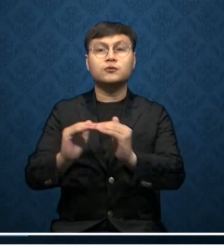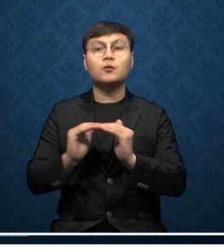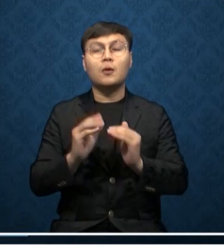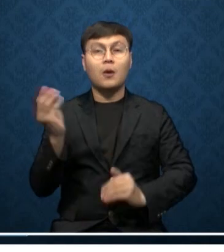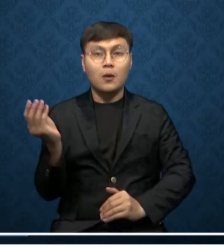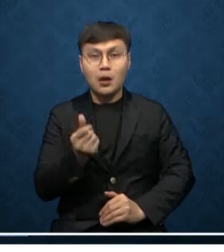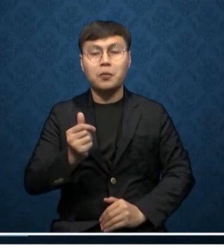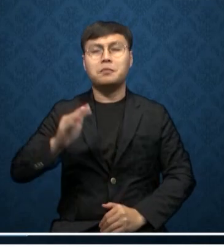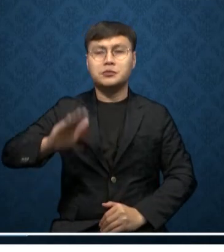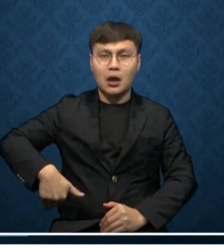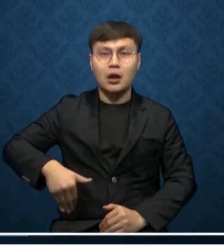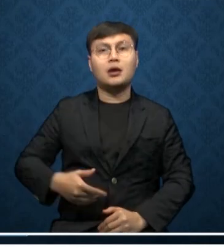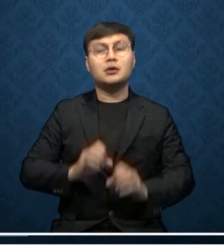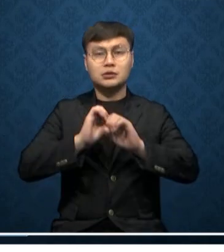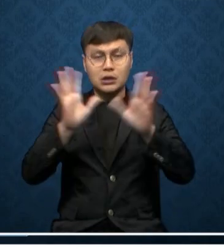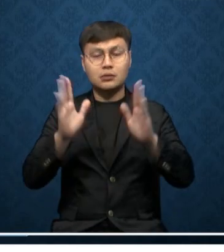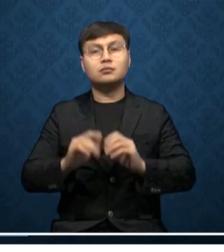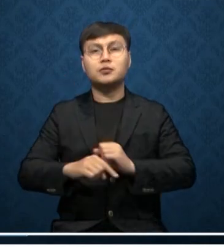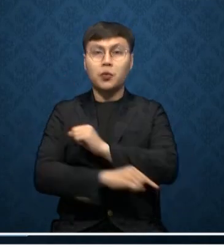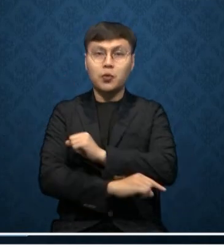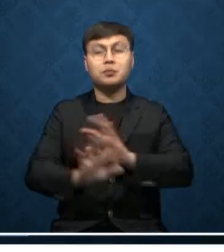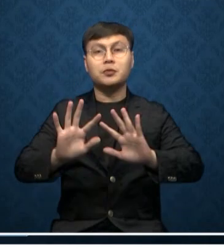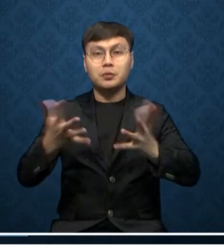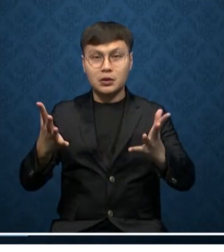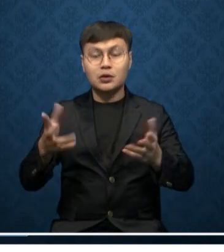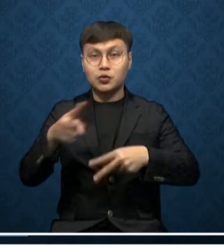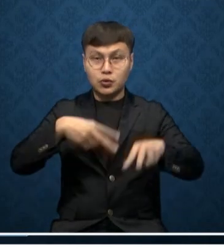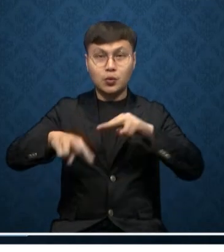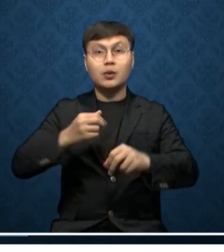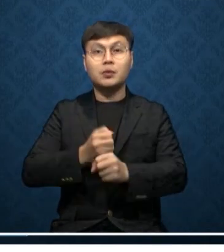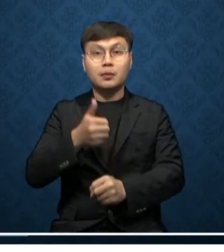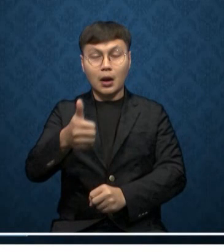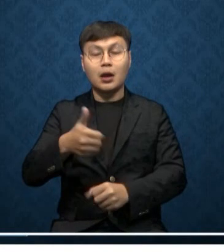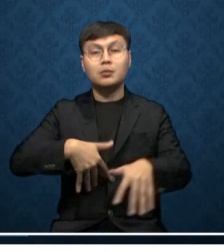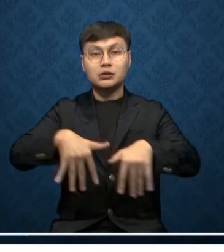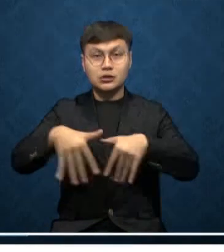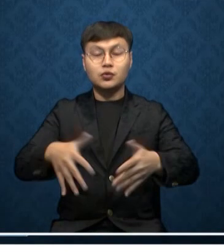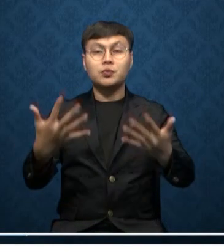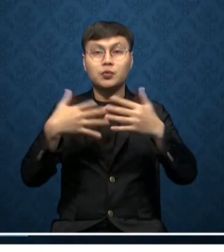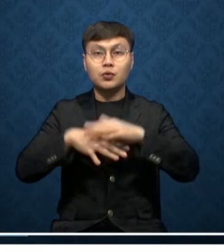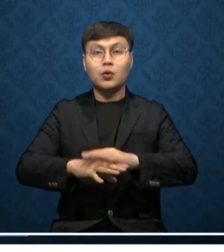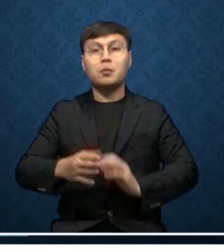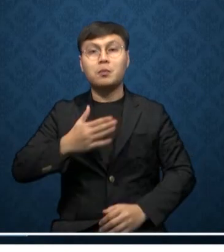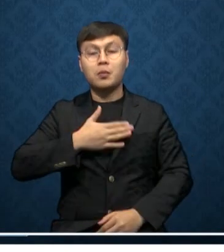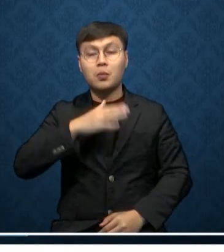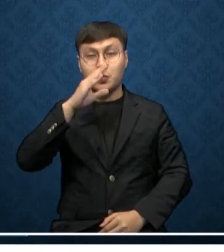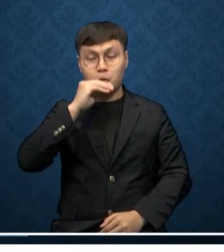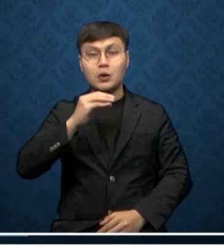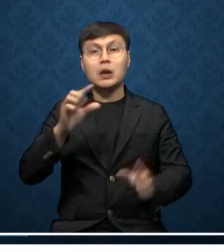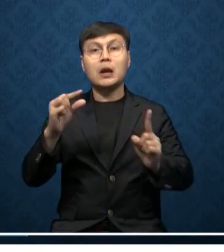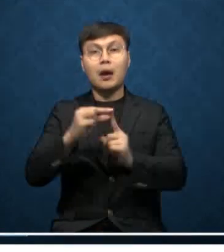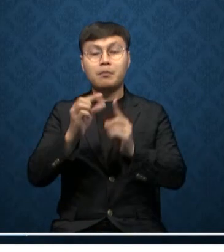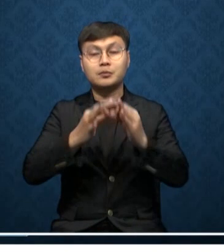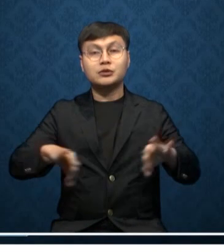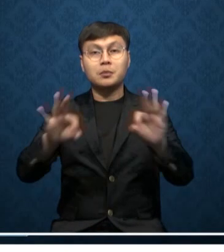เร็วไม่ล่าช้าโปร่งใสตรวจสอบได้ประชาชนมีส่วนร่วมที่ผมผมพูดมาเป็นคำสำคัญที่